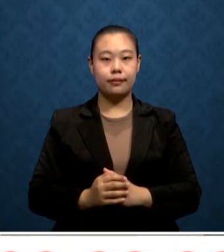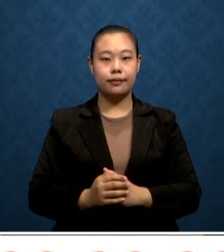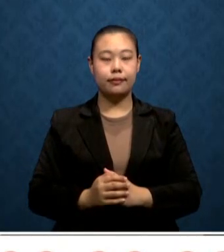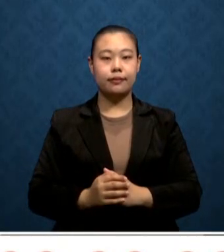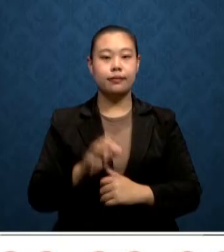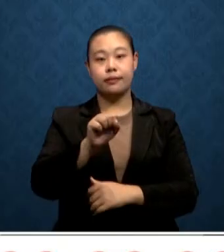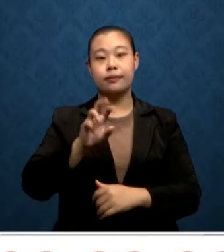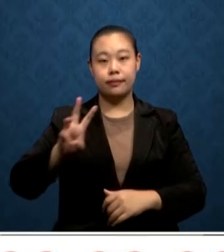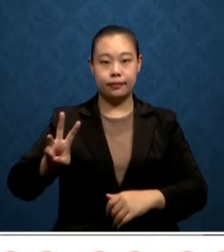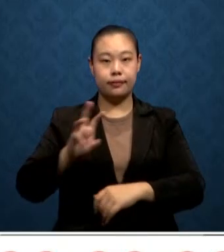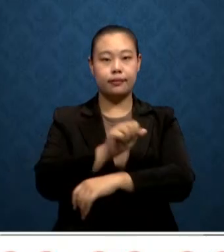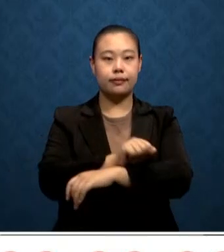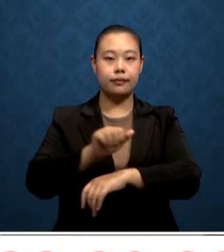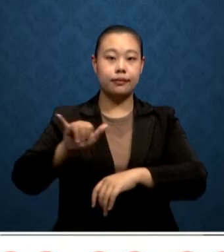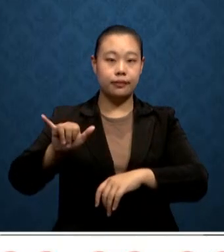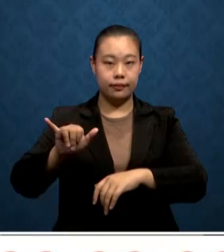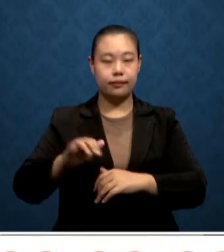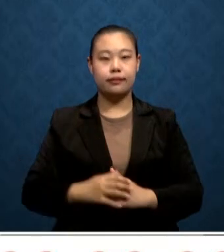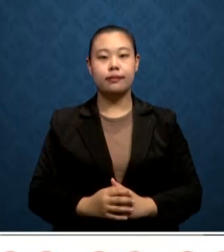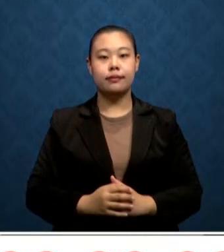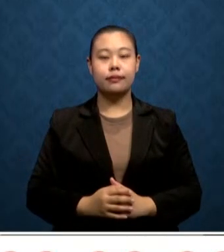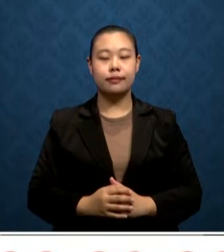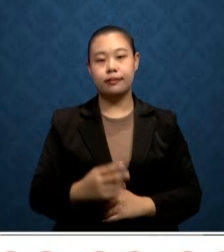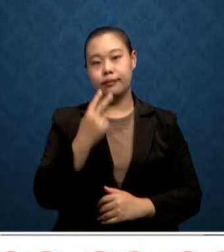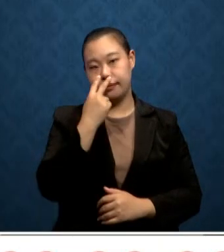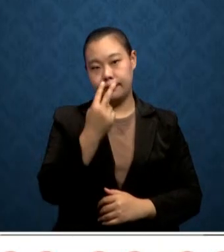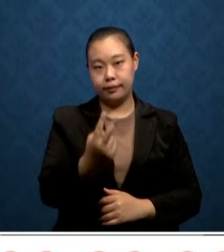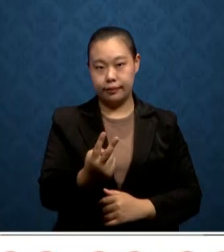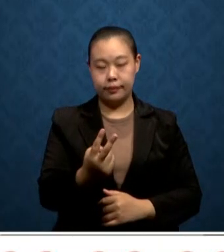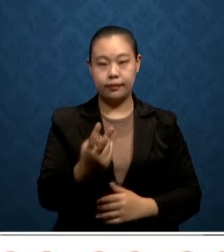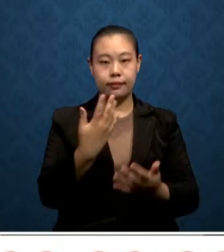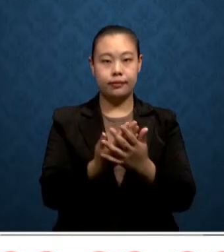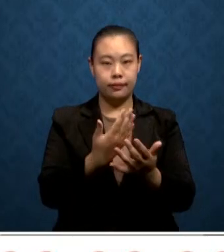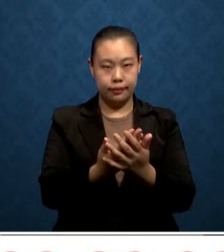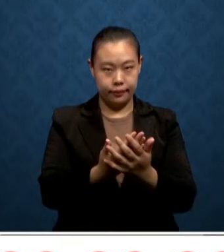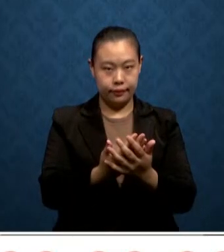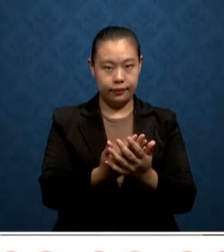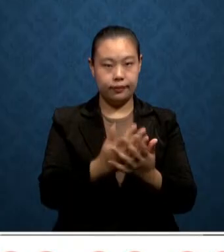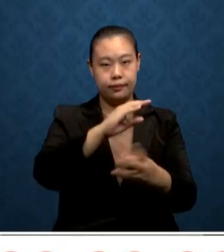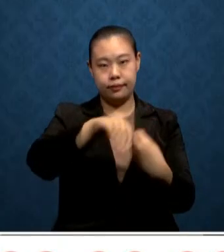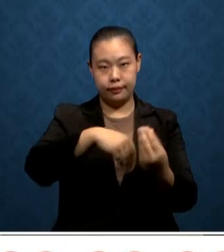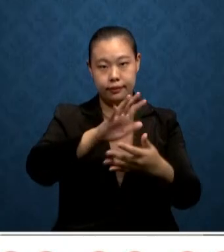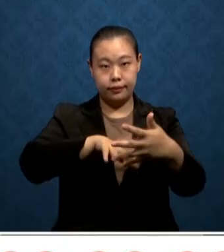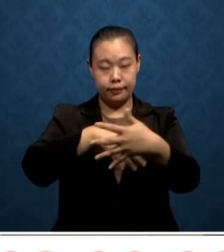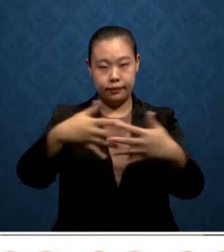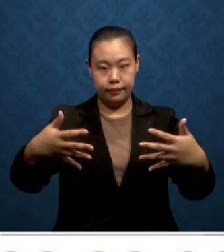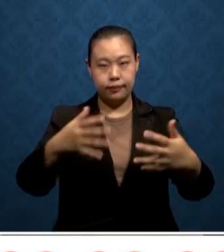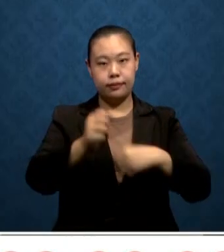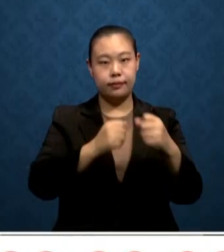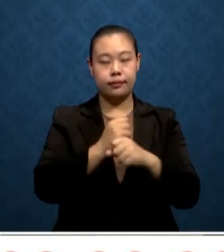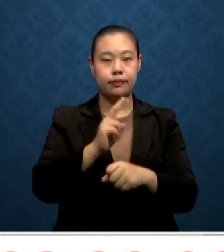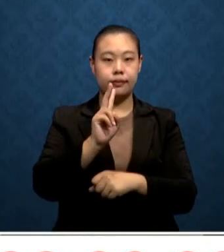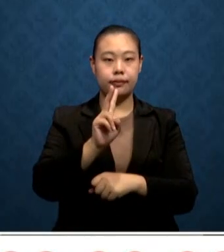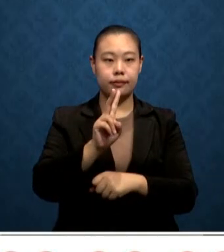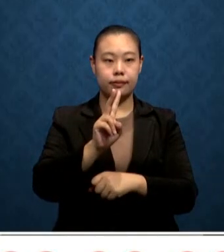ะครับคือผมดูในงบการเงินเนี่ยนะครับรายได้จากงบประมาณแผ่นดินปีที่